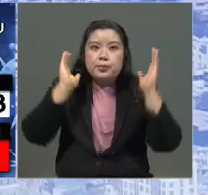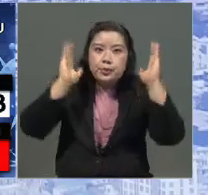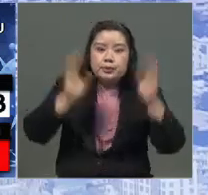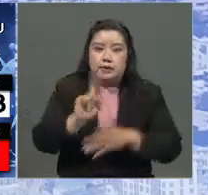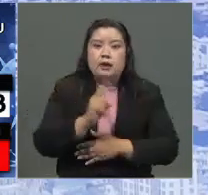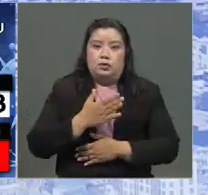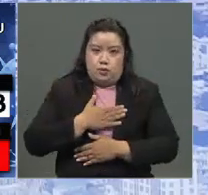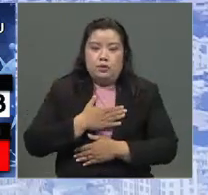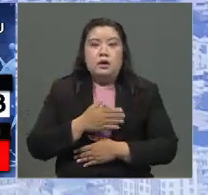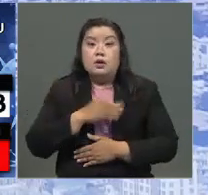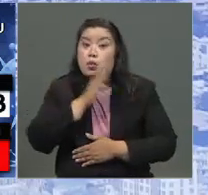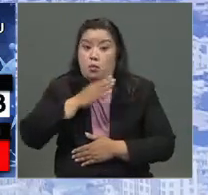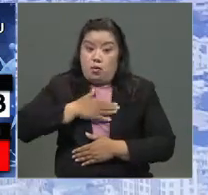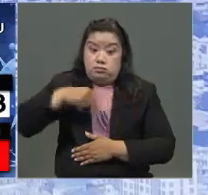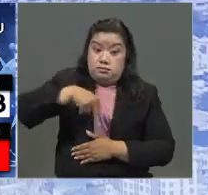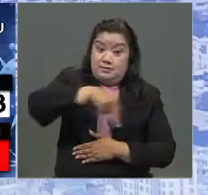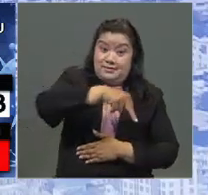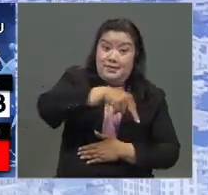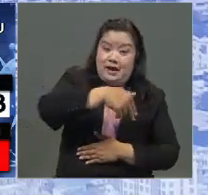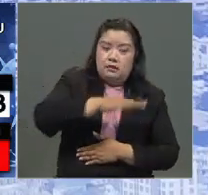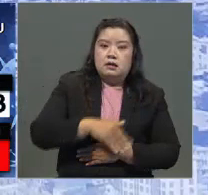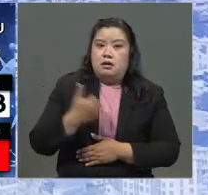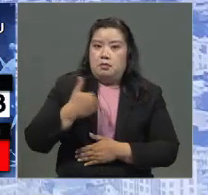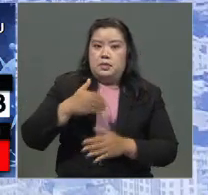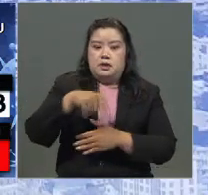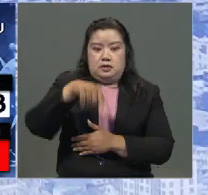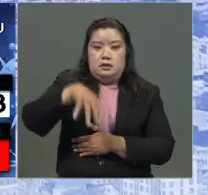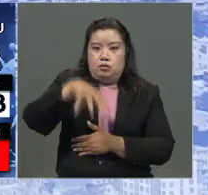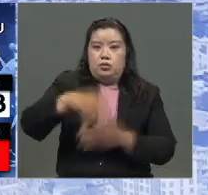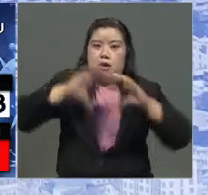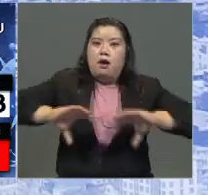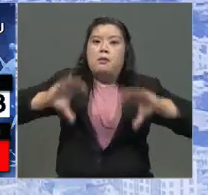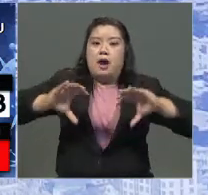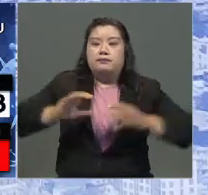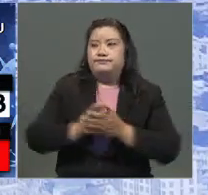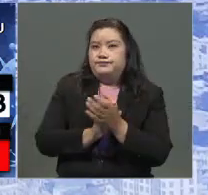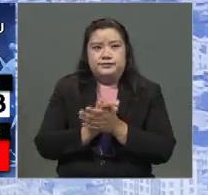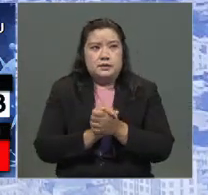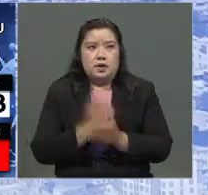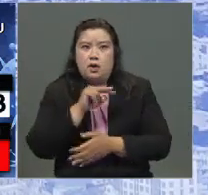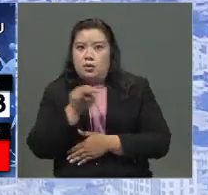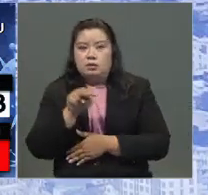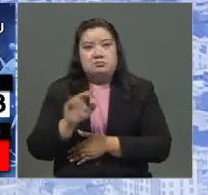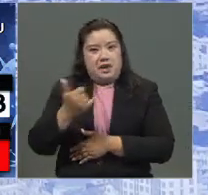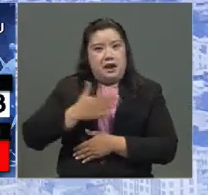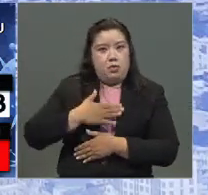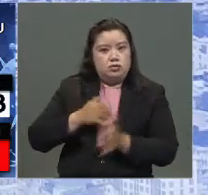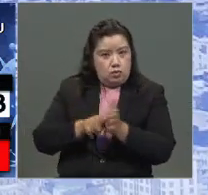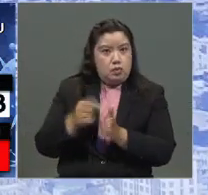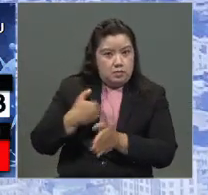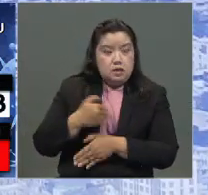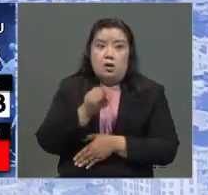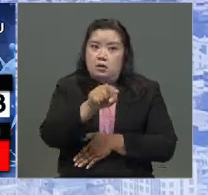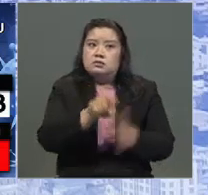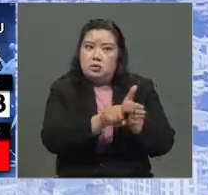เดี๋ยวผมเดินออกไปนี้คนจำนวนมากที่อยู่ในทำเนียบตอนนี้ก็ต้องคิดว่าผมเองก็อาจจะมีเชื้อโรคหรือเขาเองก็อาจจะมีเชื้อโ